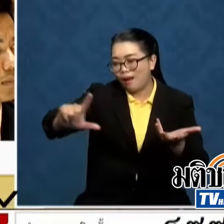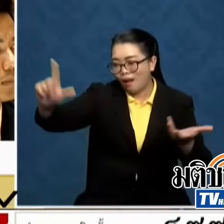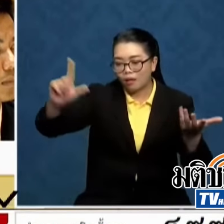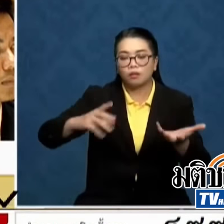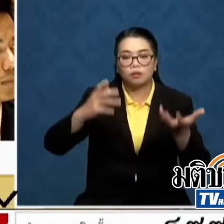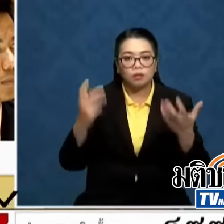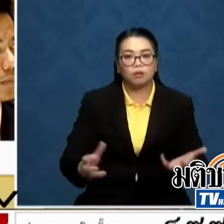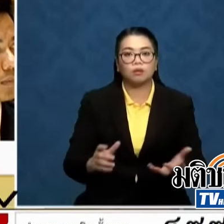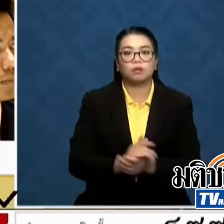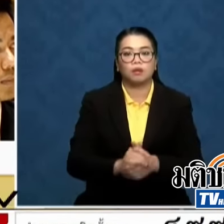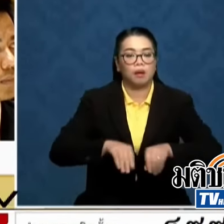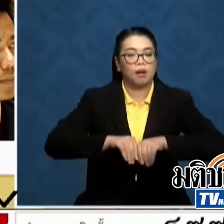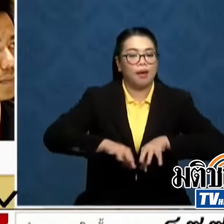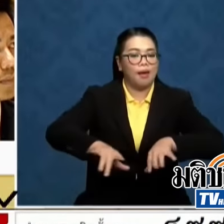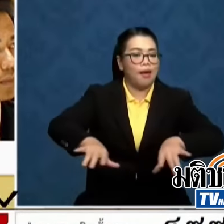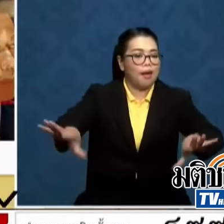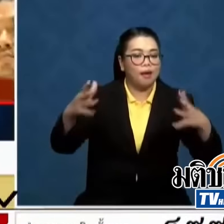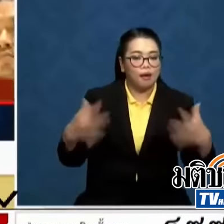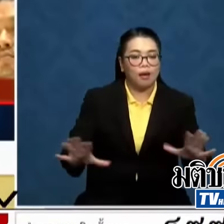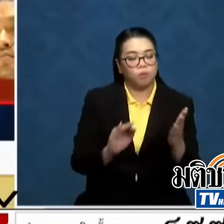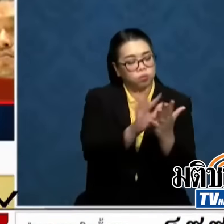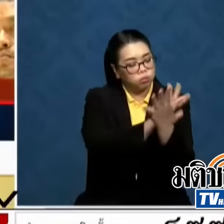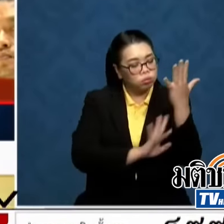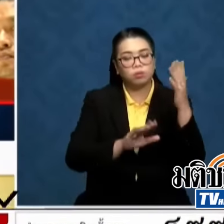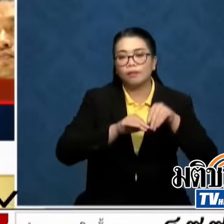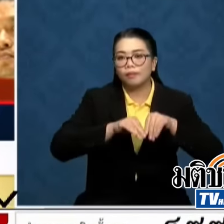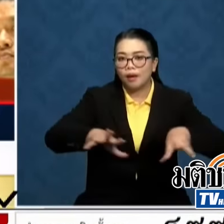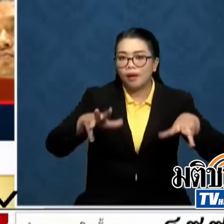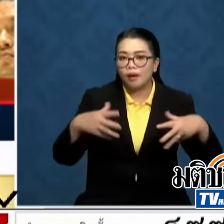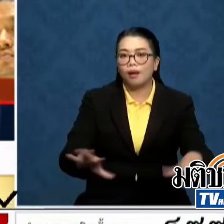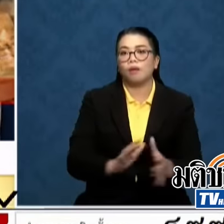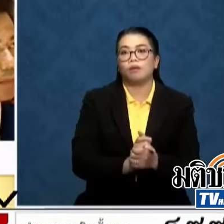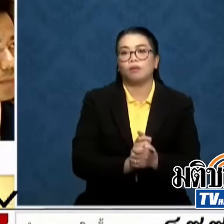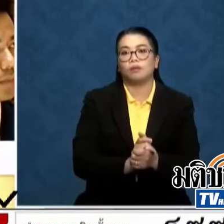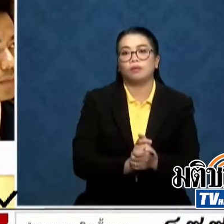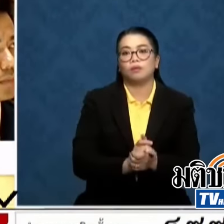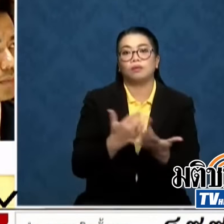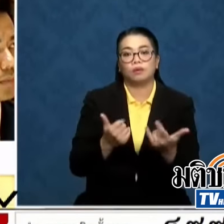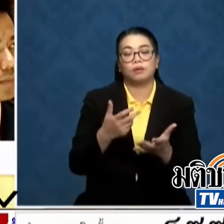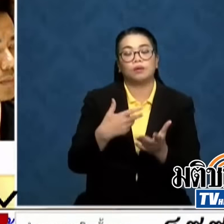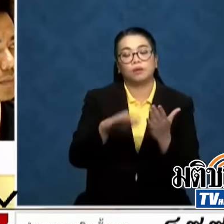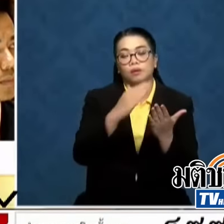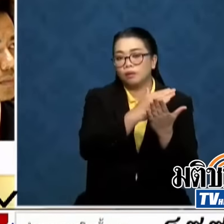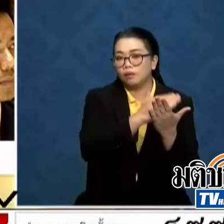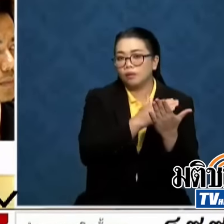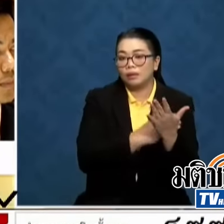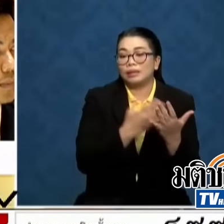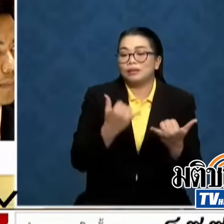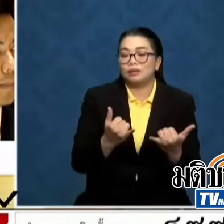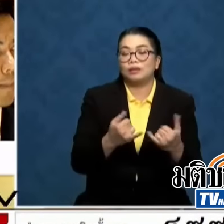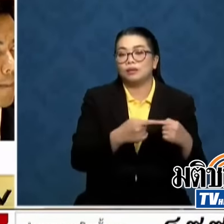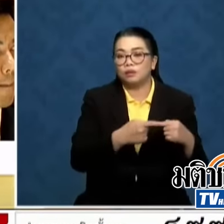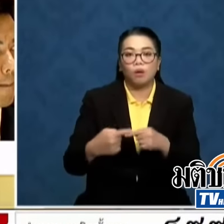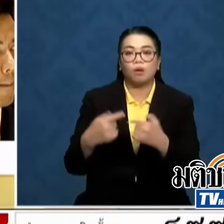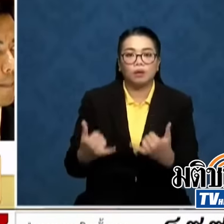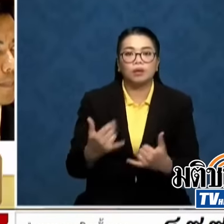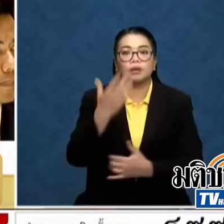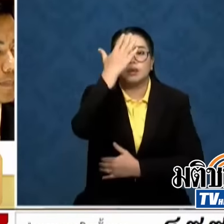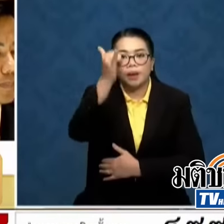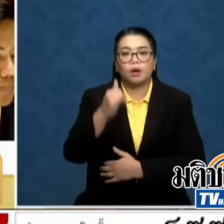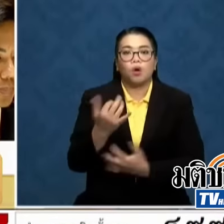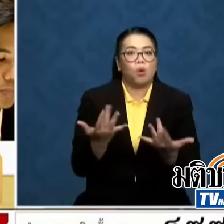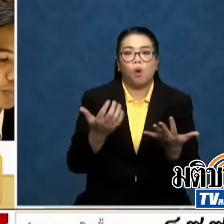เพราะฉะนั้นทุกวินาทีวันนี้มีความหมายและผมจะเรียบเรียงให้ท่านประธานฟังว่าและวินาทีต่อจากนี้ไปทำ